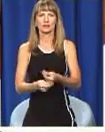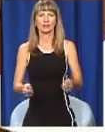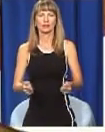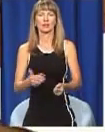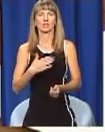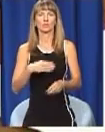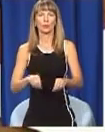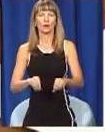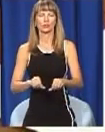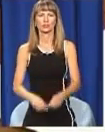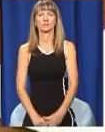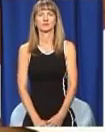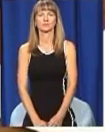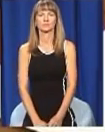реагента.